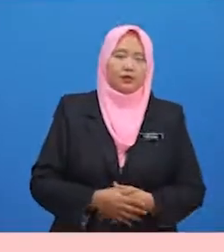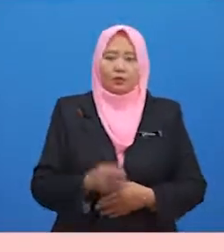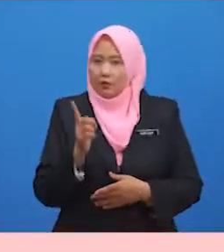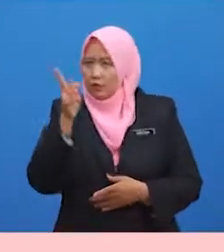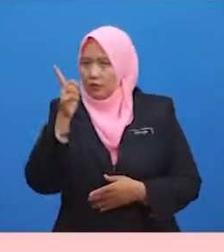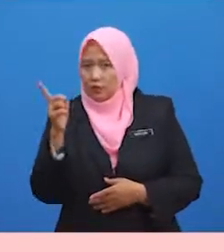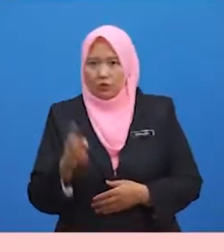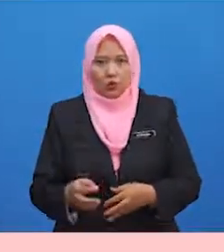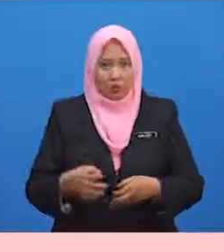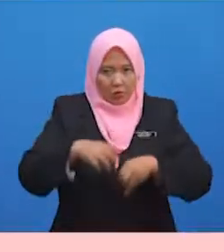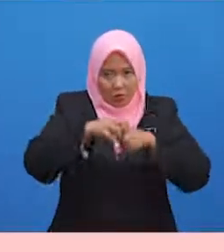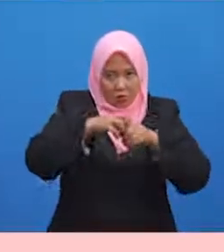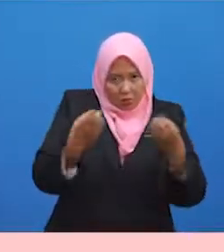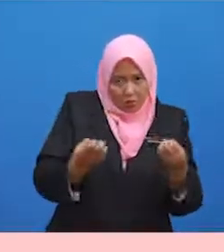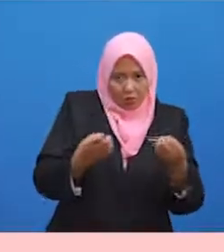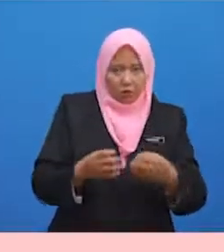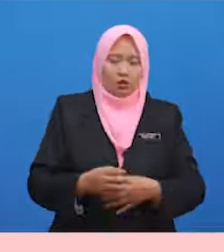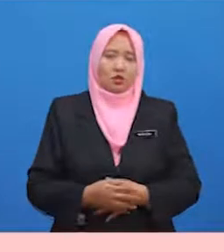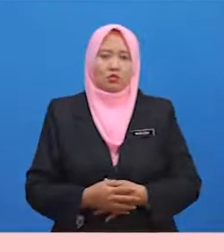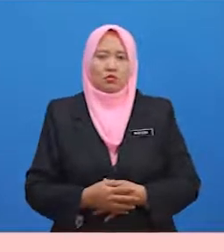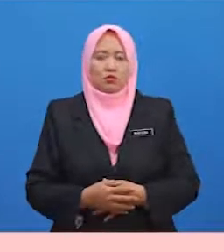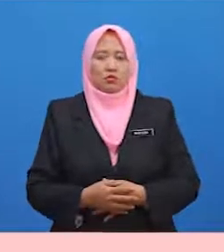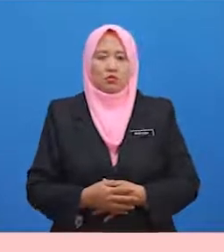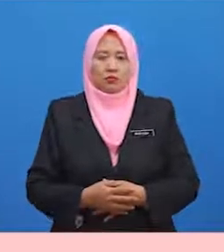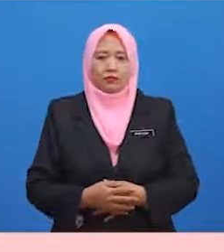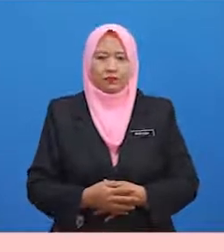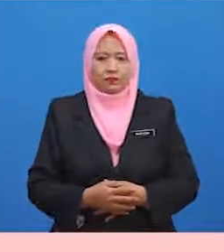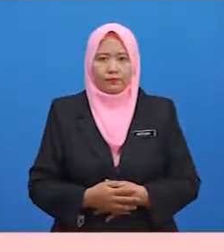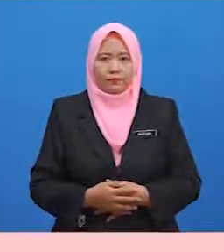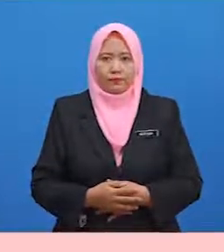dan konkusi. Pelajar-pelajar yang dikasihi sekalian,